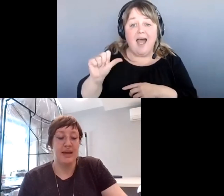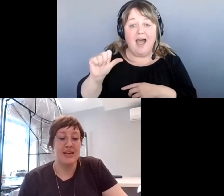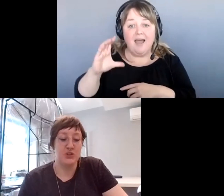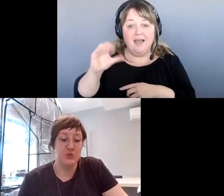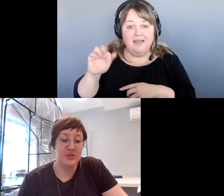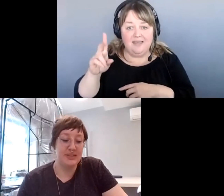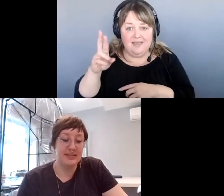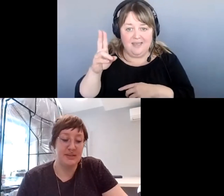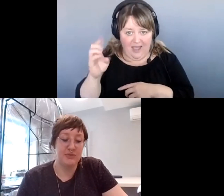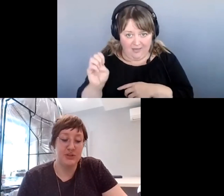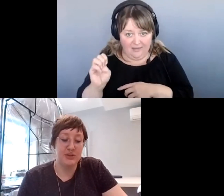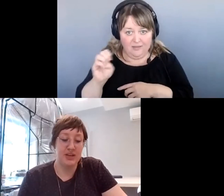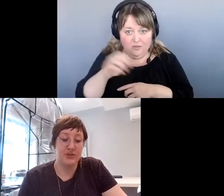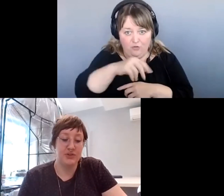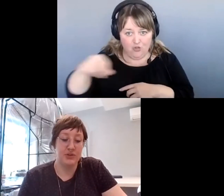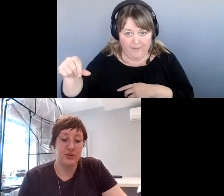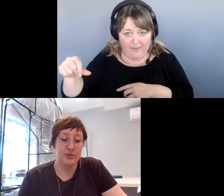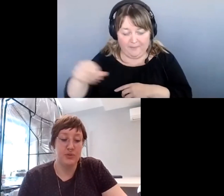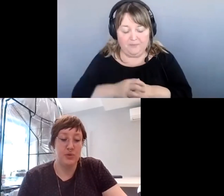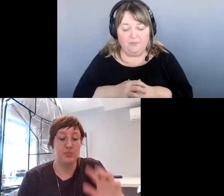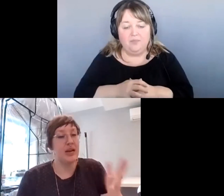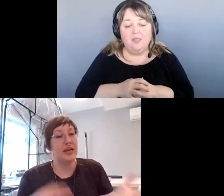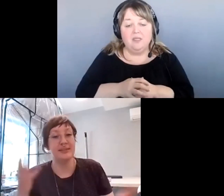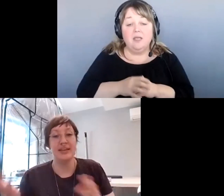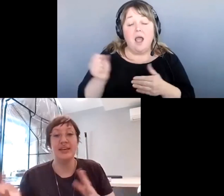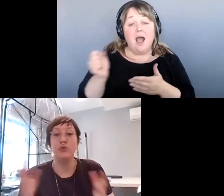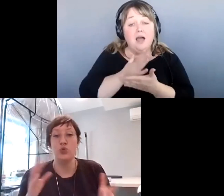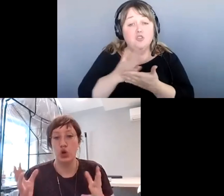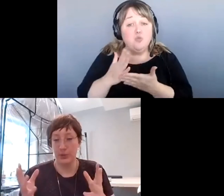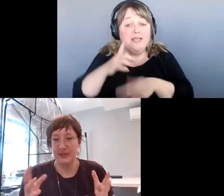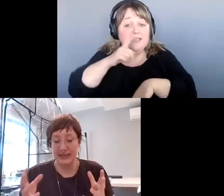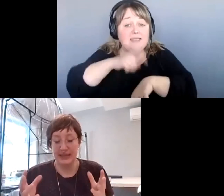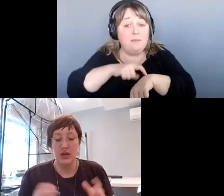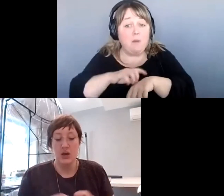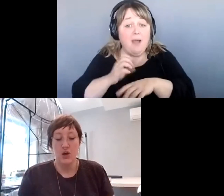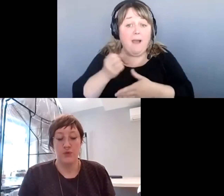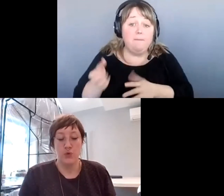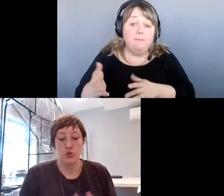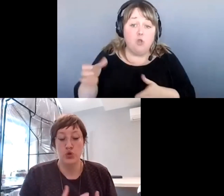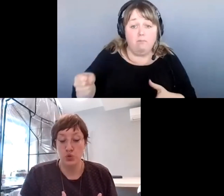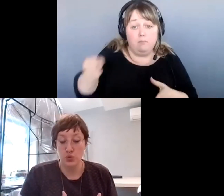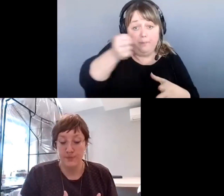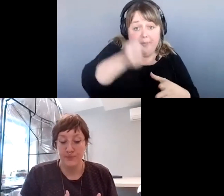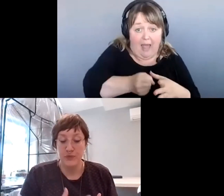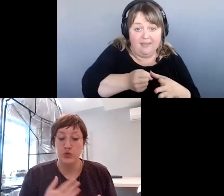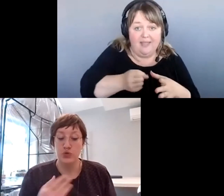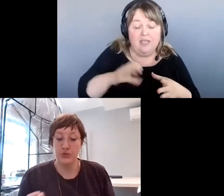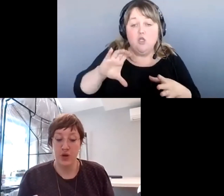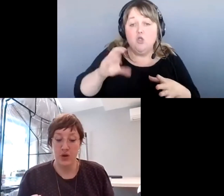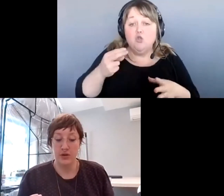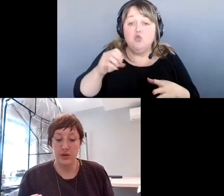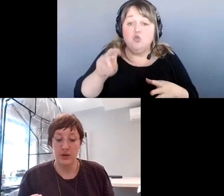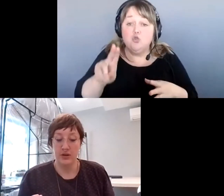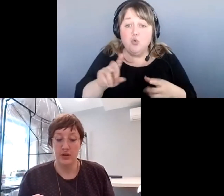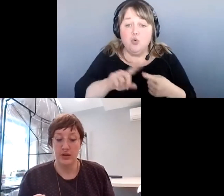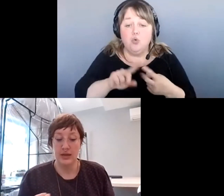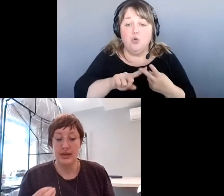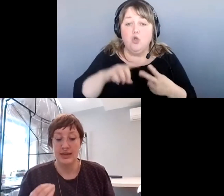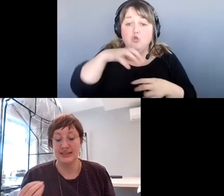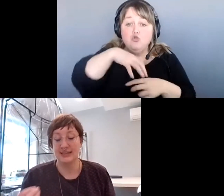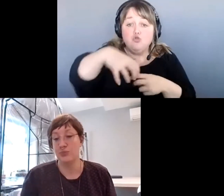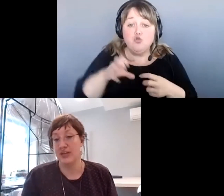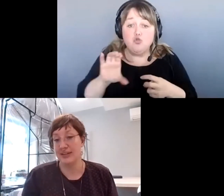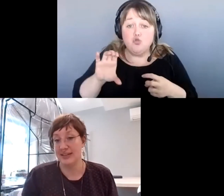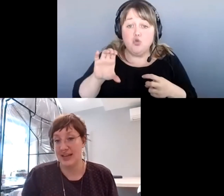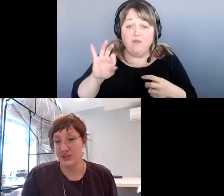Puis, par la suite, ça va être le temps de planter ou repiquer vos choux, choux-fleurs,